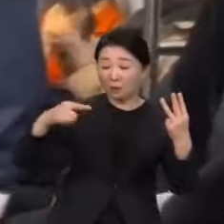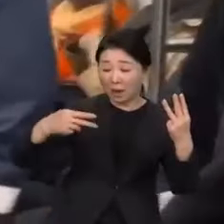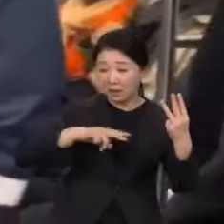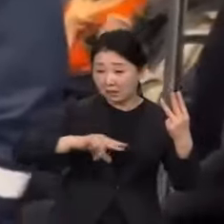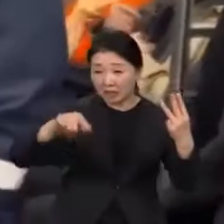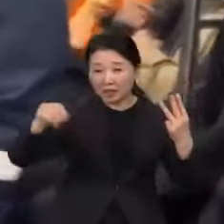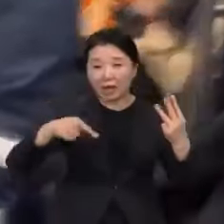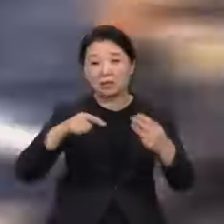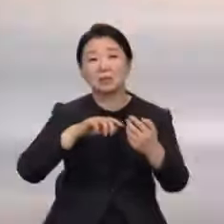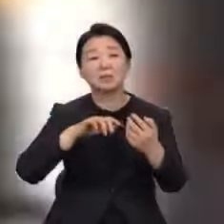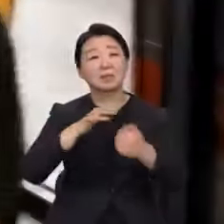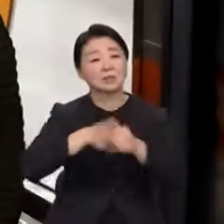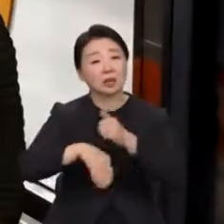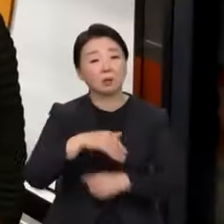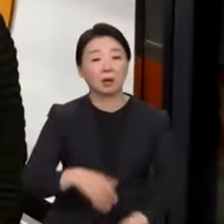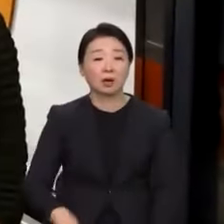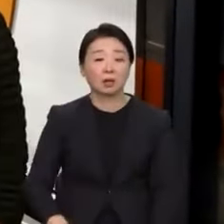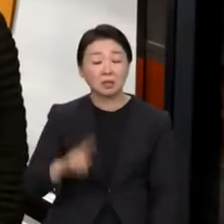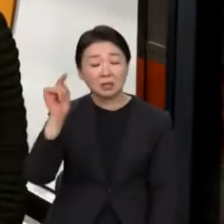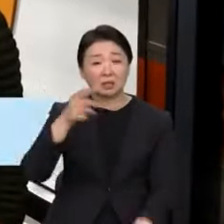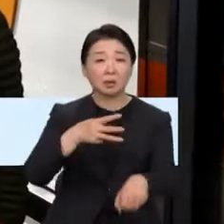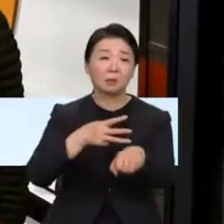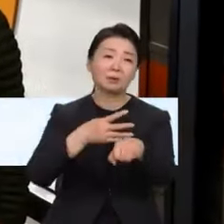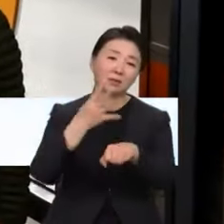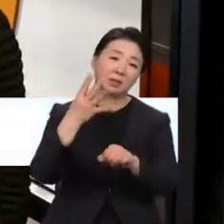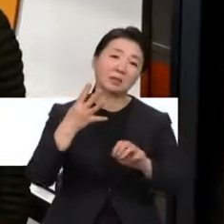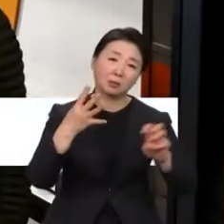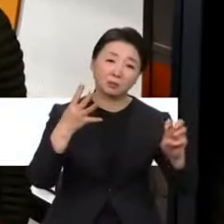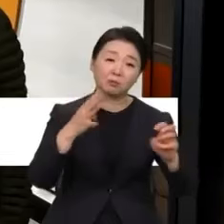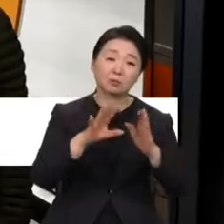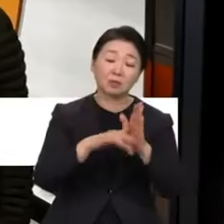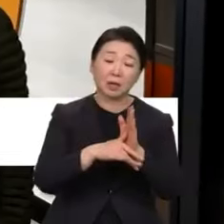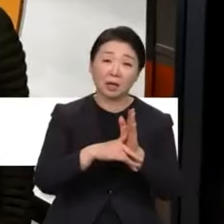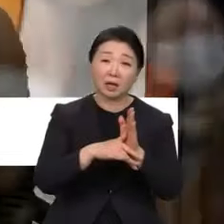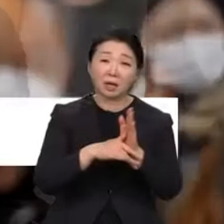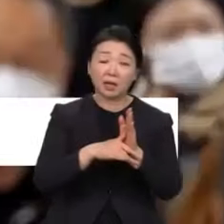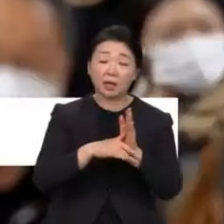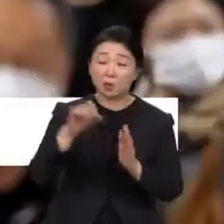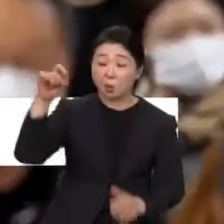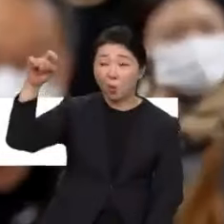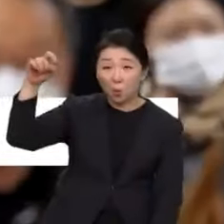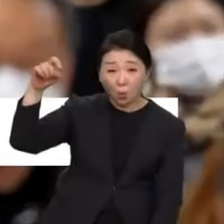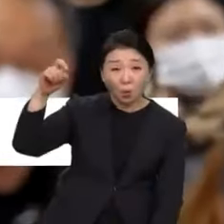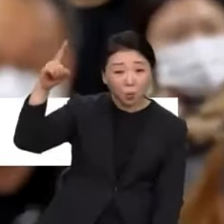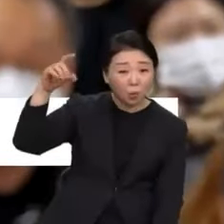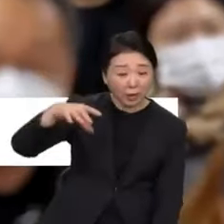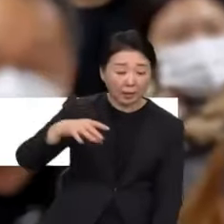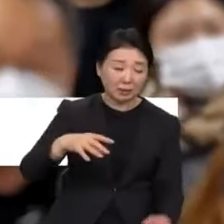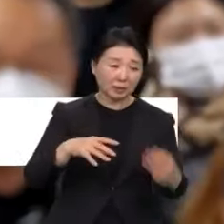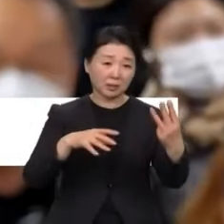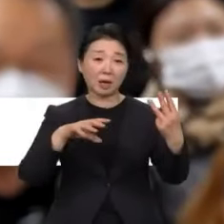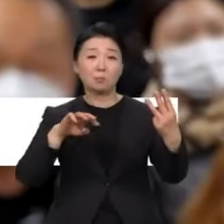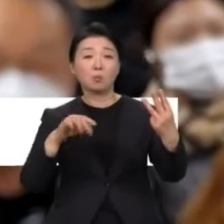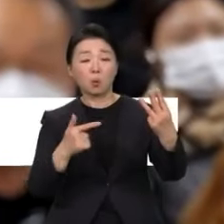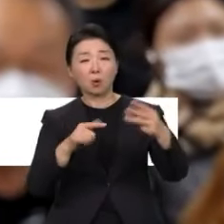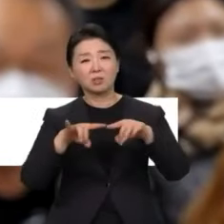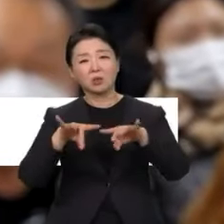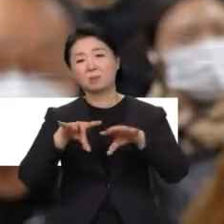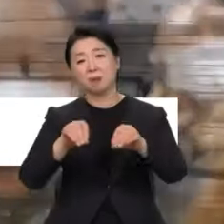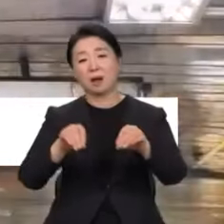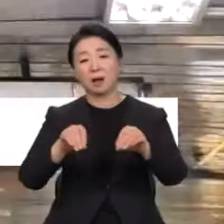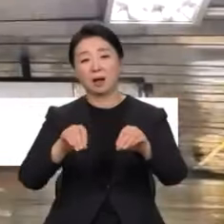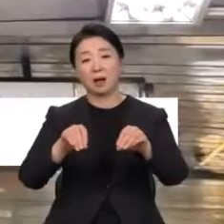전동차 안 상황입니다. 새벽 4시 30분쯤 경기 고양시 3호선 일부 구간에 전기 공급이